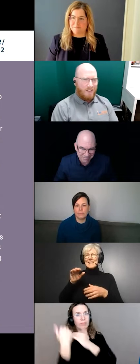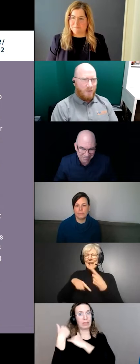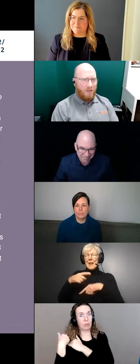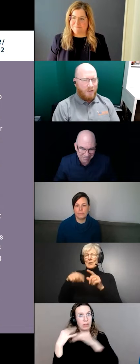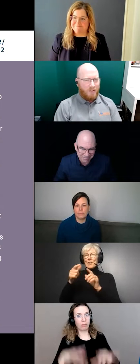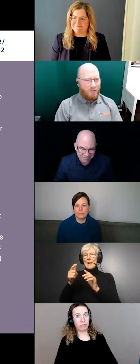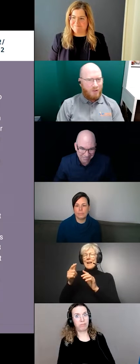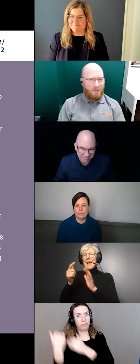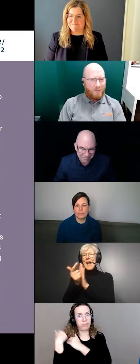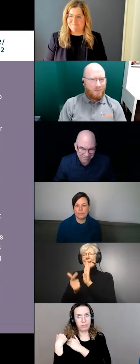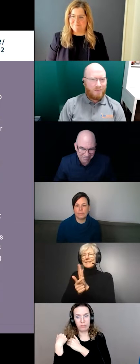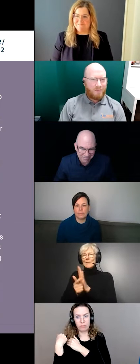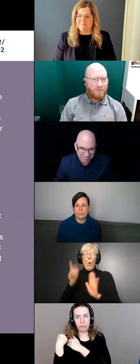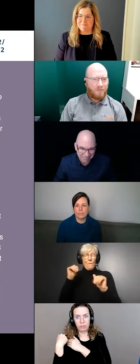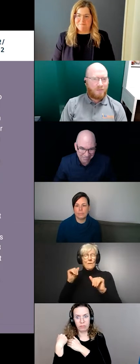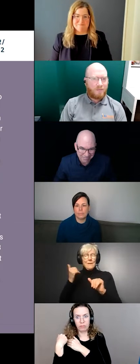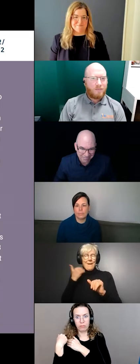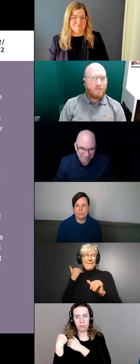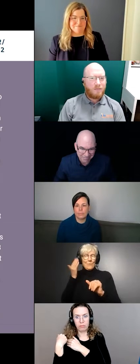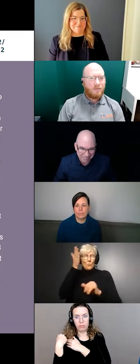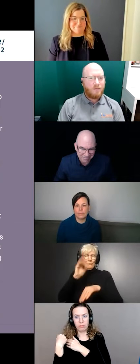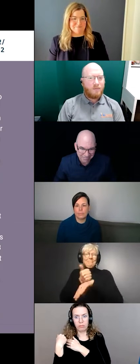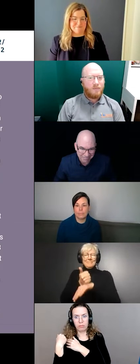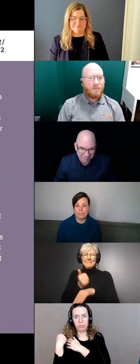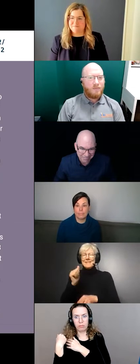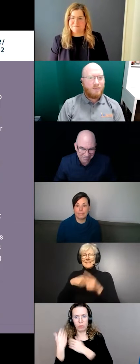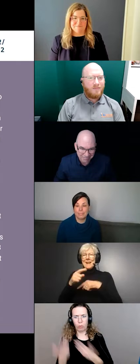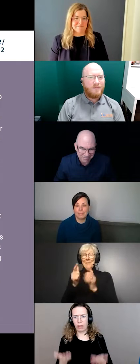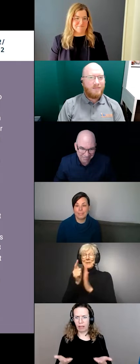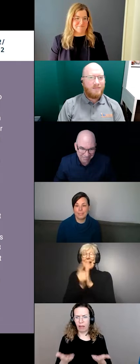prendre la responsabilité de maintenant?